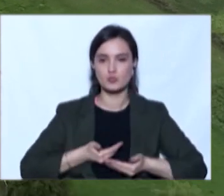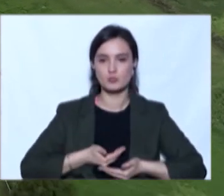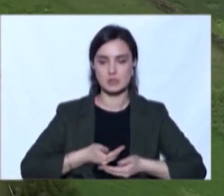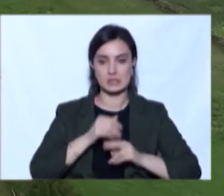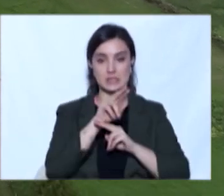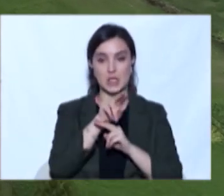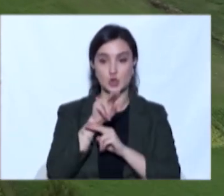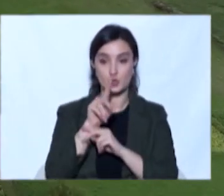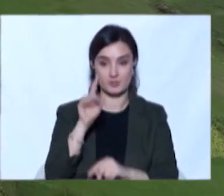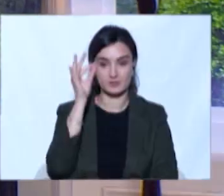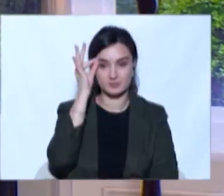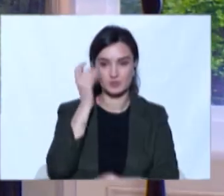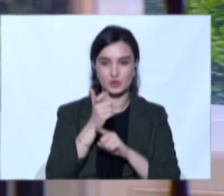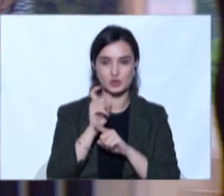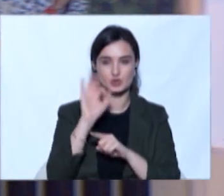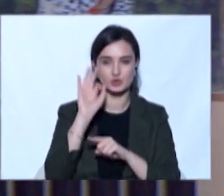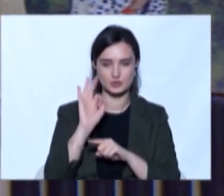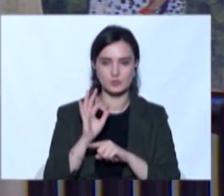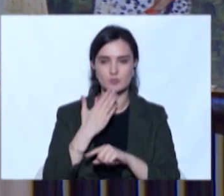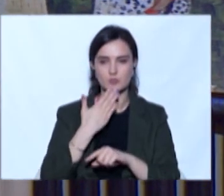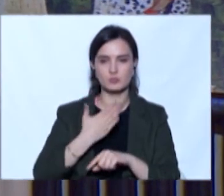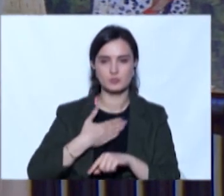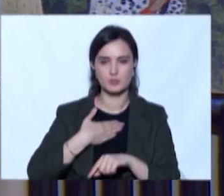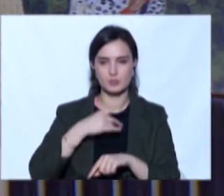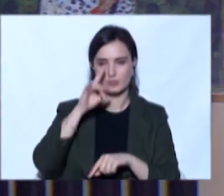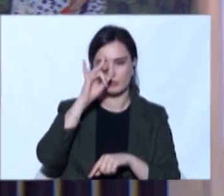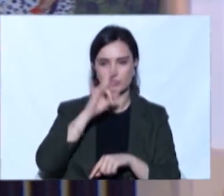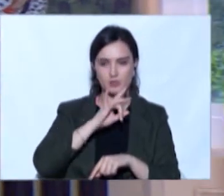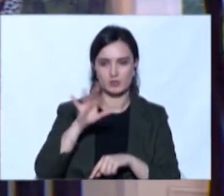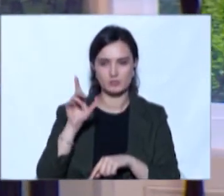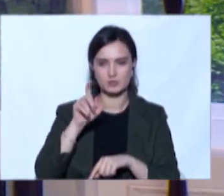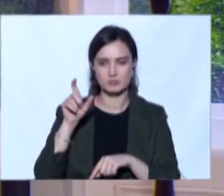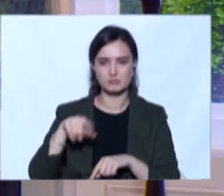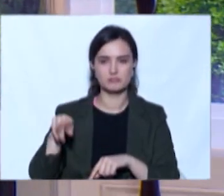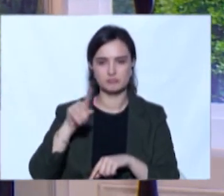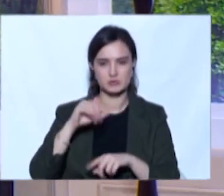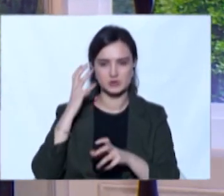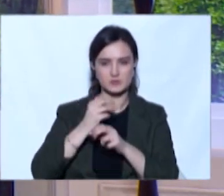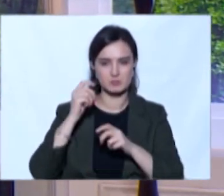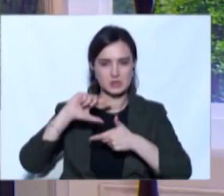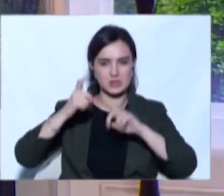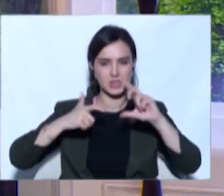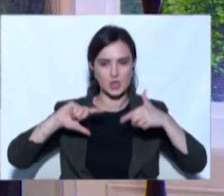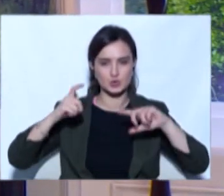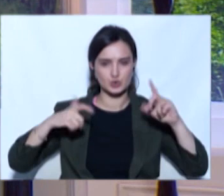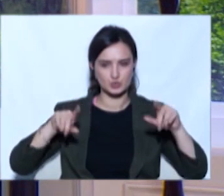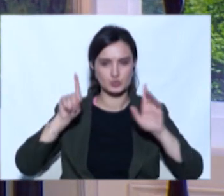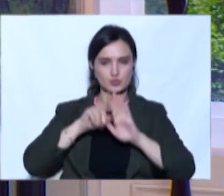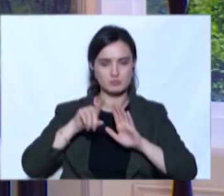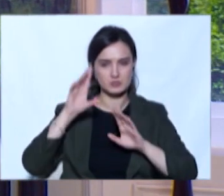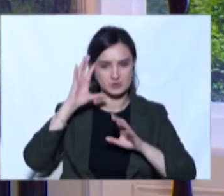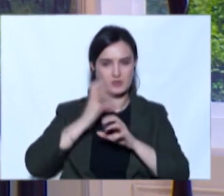ნადირობა უნდა გავიხსენოთ, თუმცა ძალიან ხშირად ძალიან პოპულარული იყო და ძალიან გავრცელებული ზოგადად მთიან რეგიონში და მათ შორის